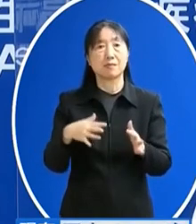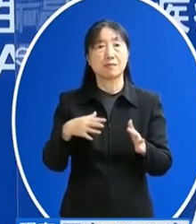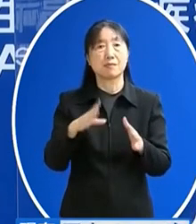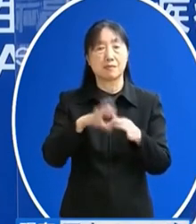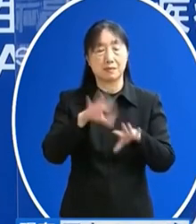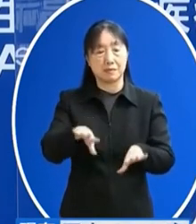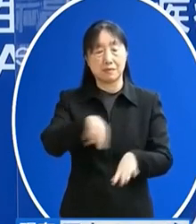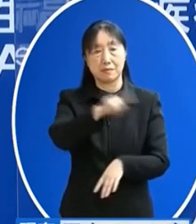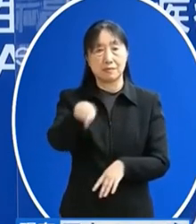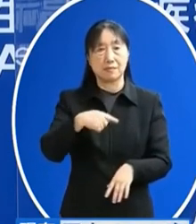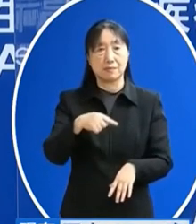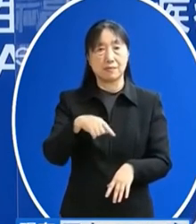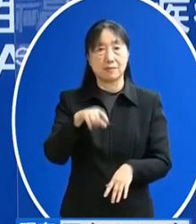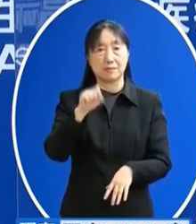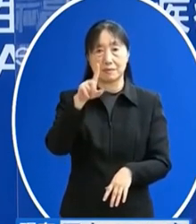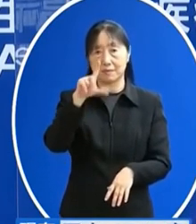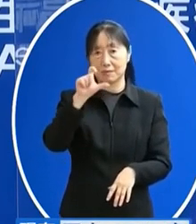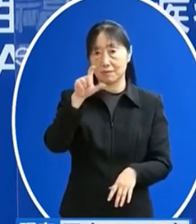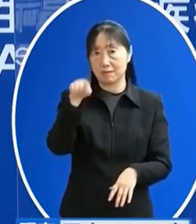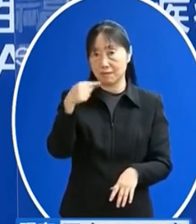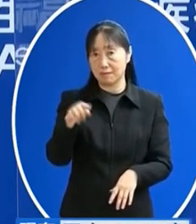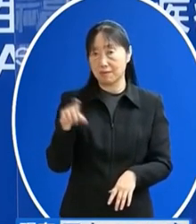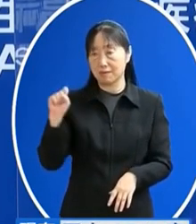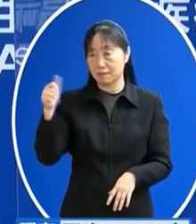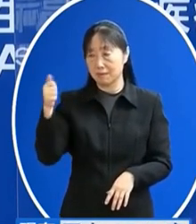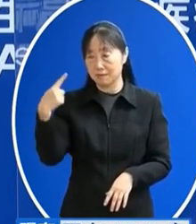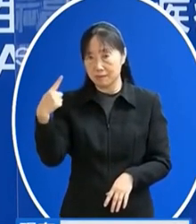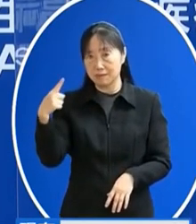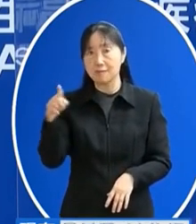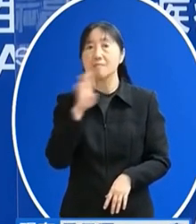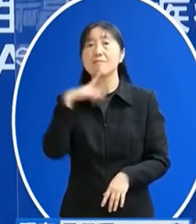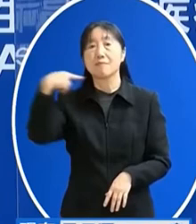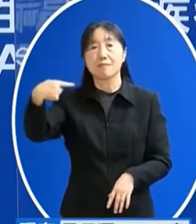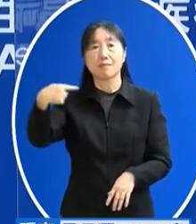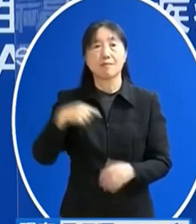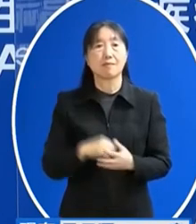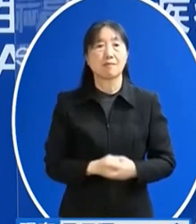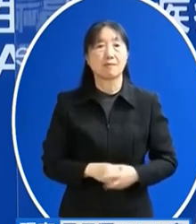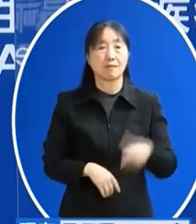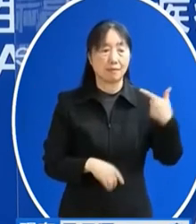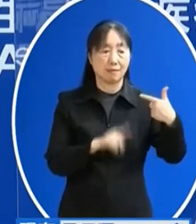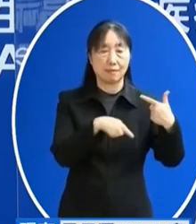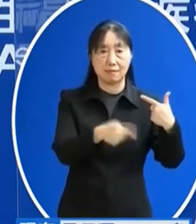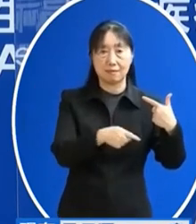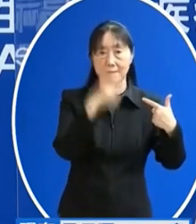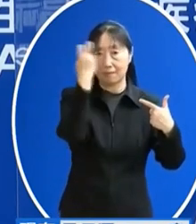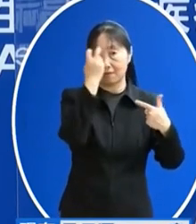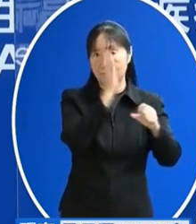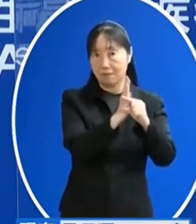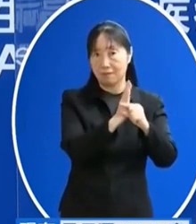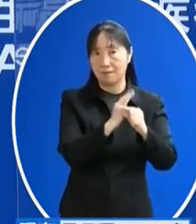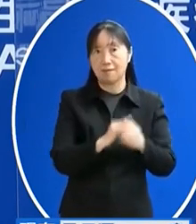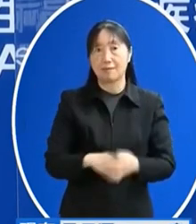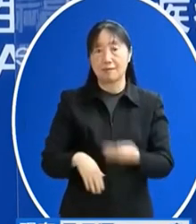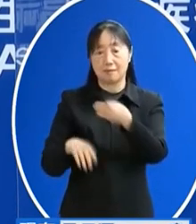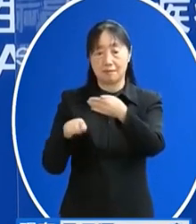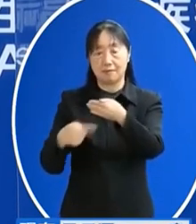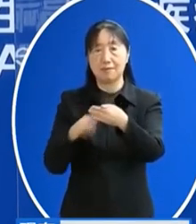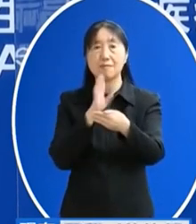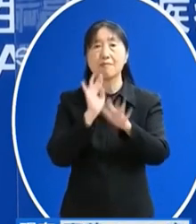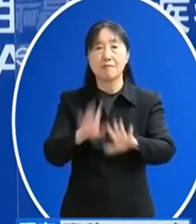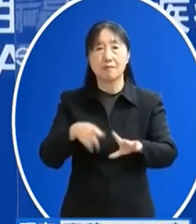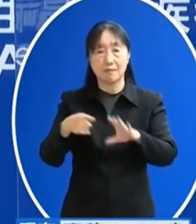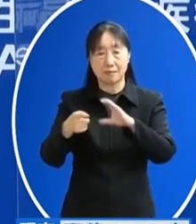哈，这166位有151位是阴性，那6位在检验中，那9位待采